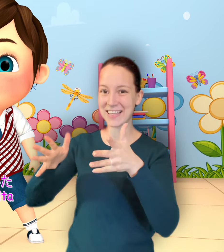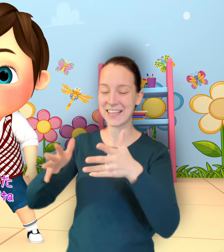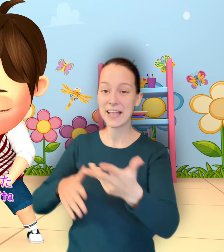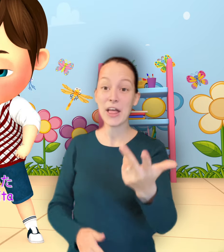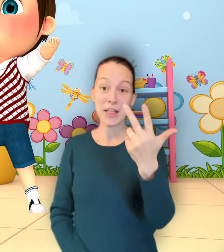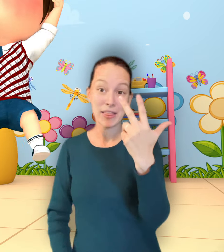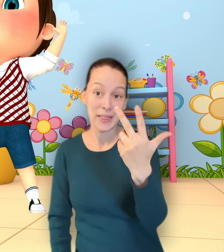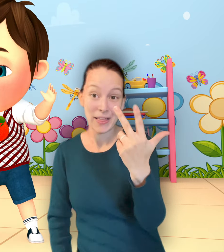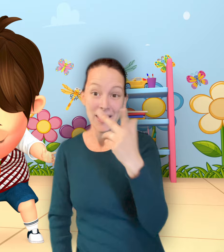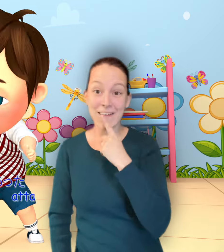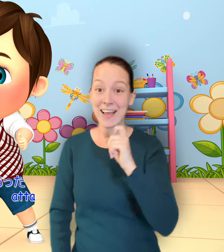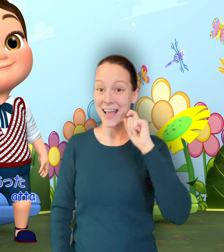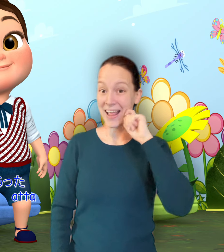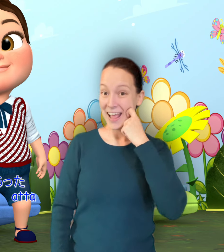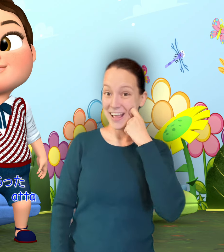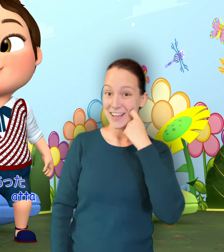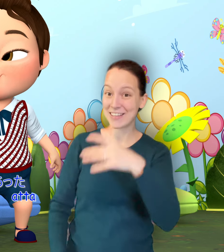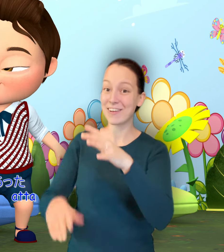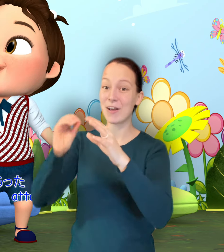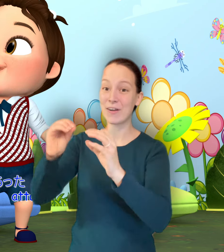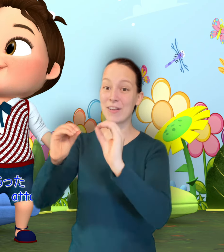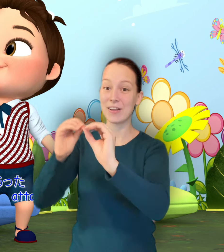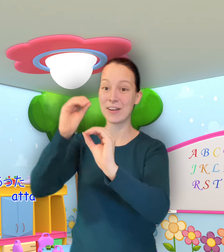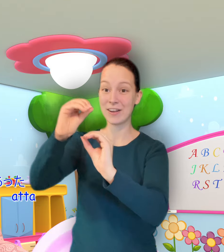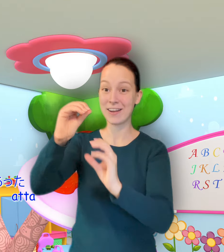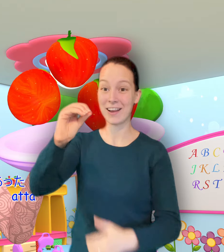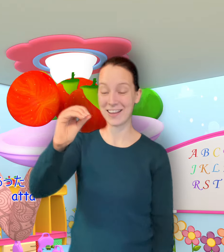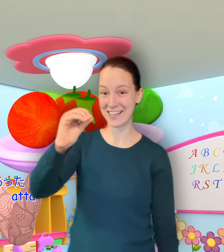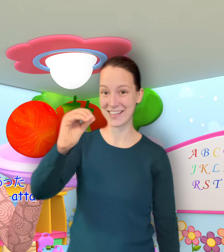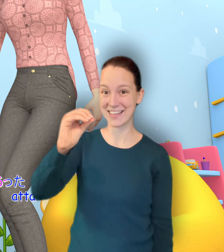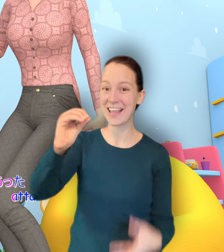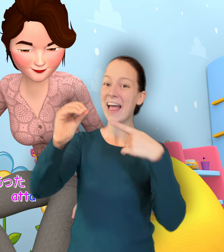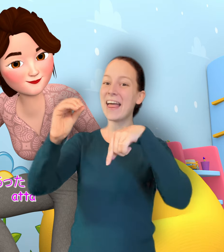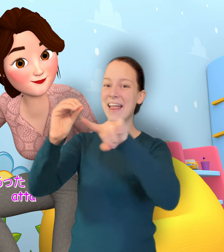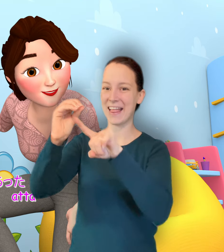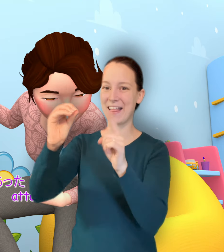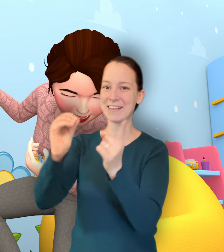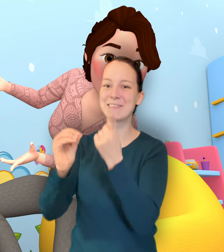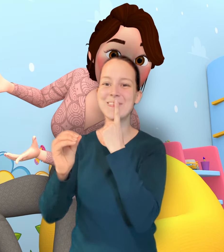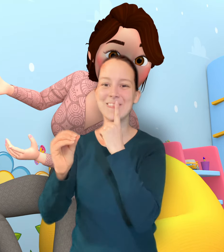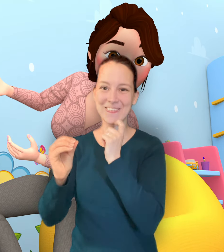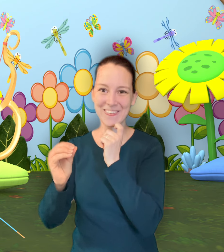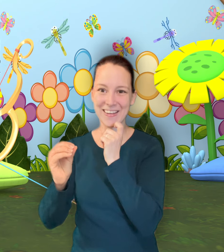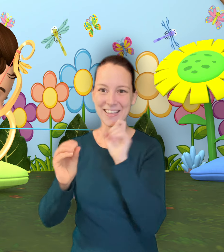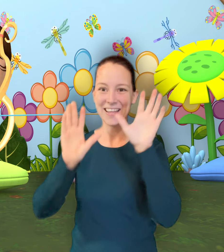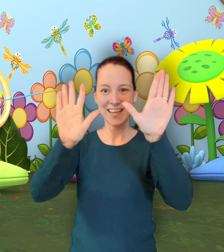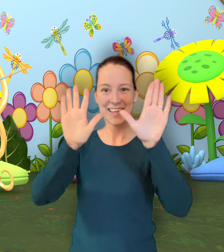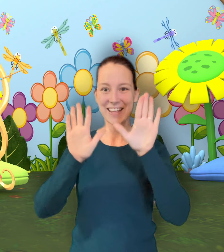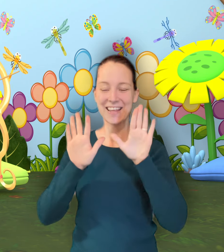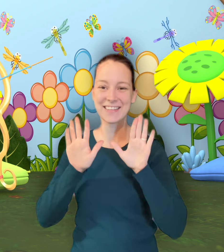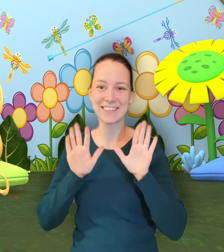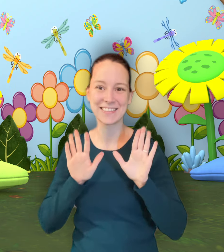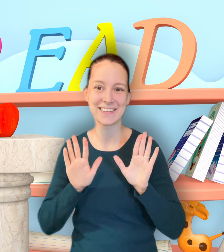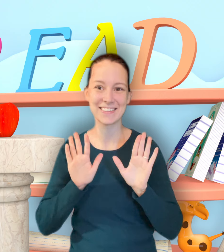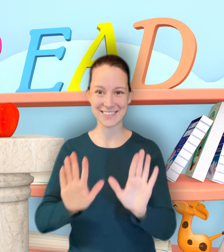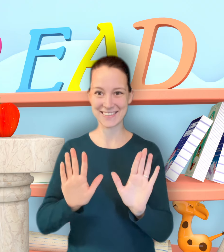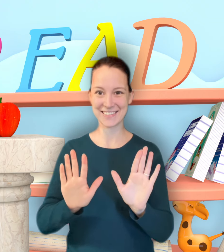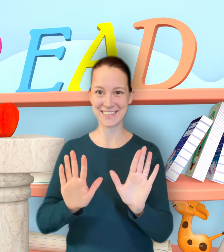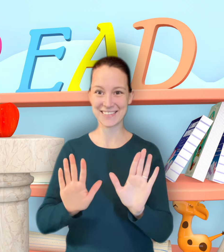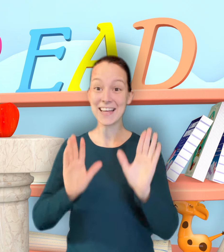ていたお皿にりんごがつった赤くておいし